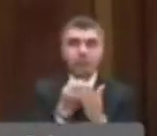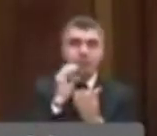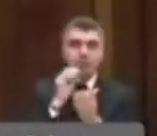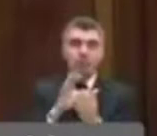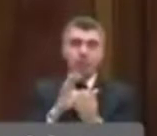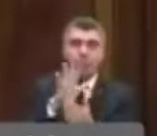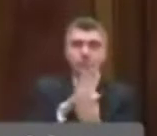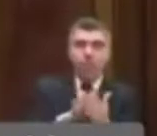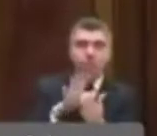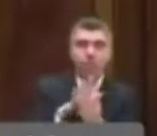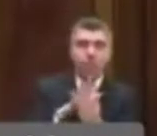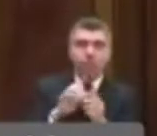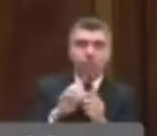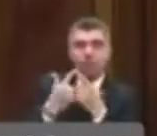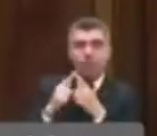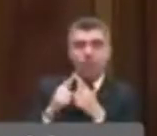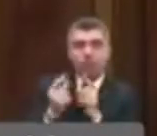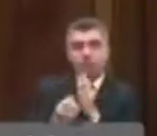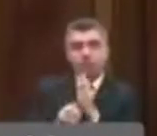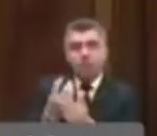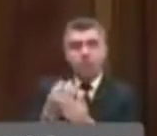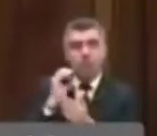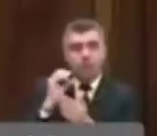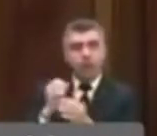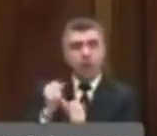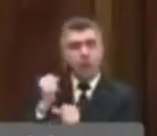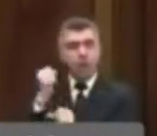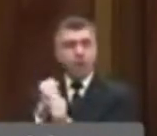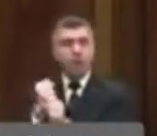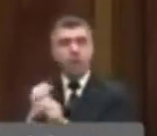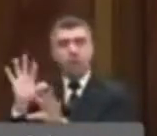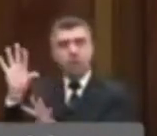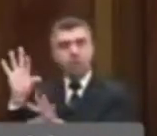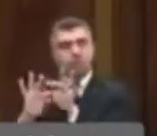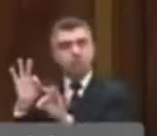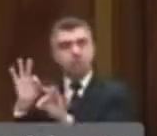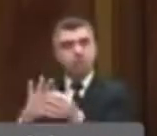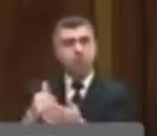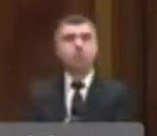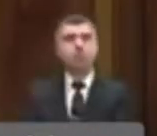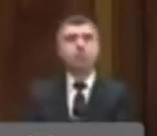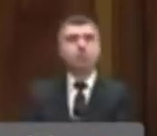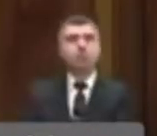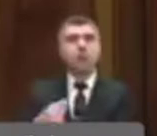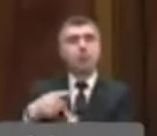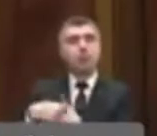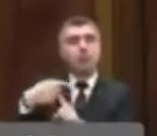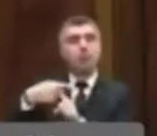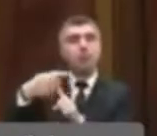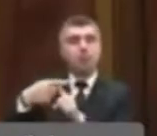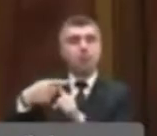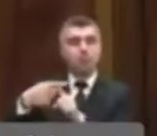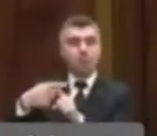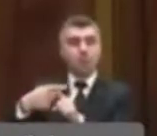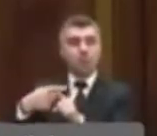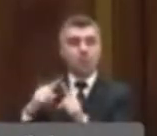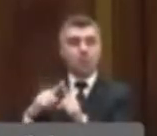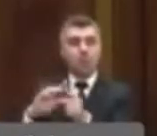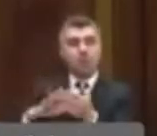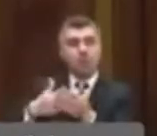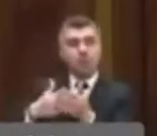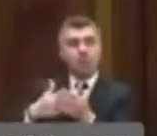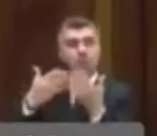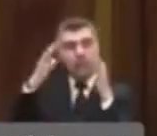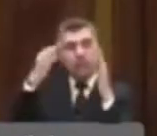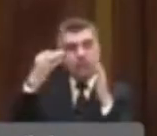ثقافية تساهم في خلق الثروة وفرص جديدة للشغل، وتعمل على الرفع من قيمة رأس مالنا